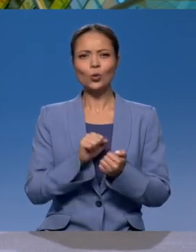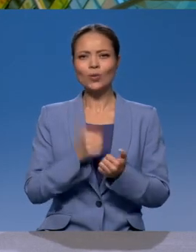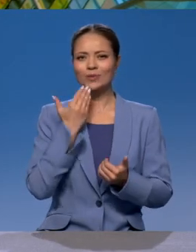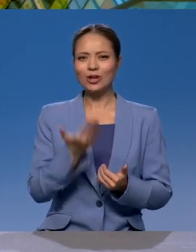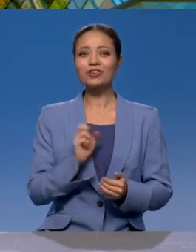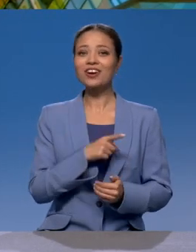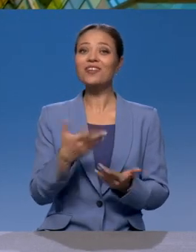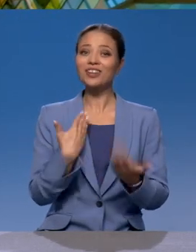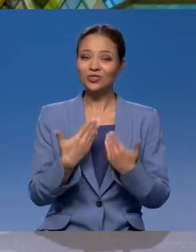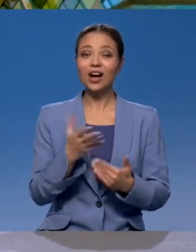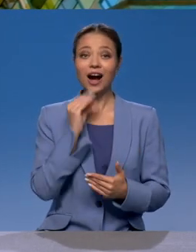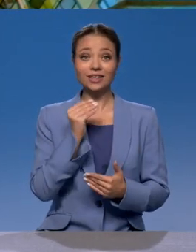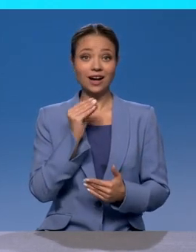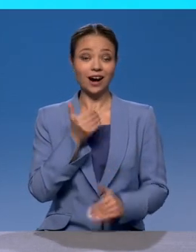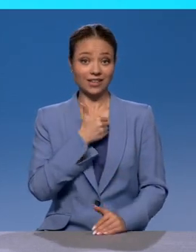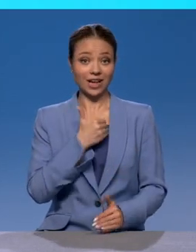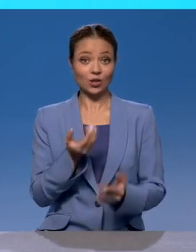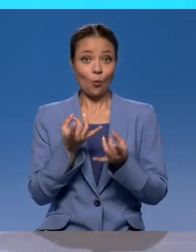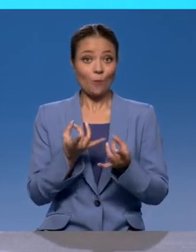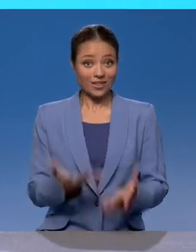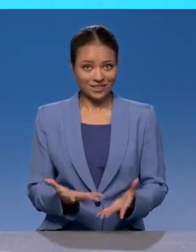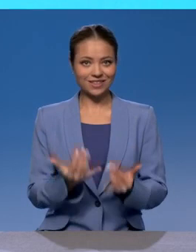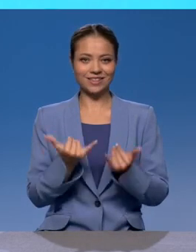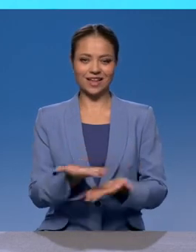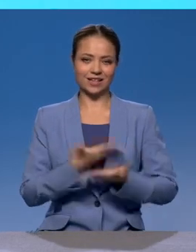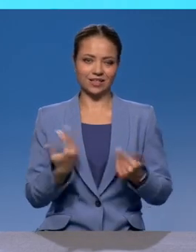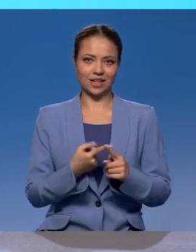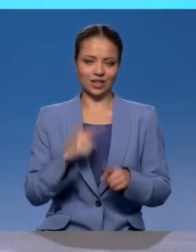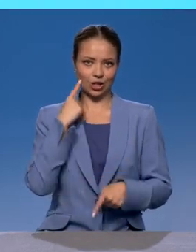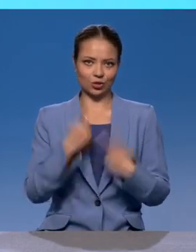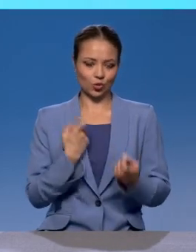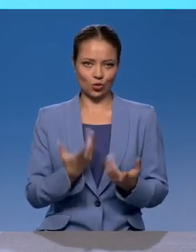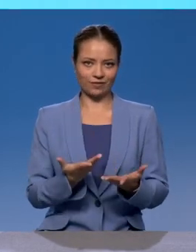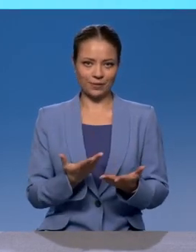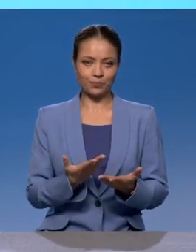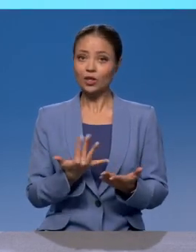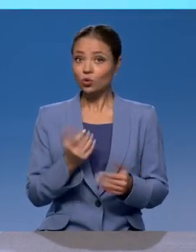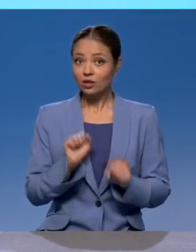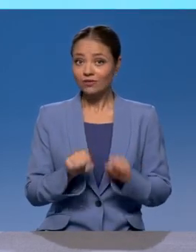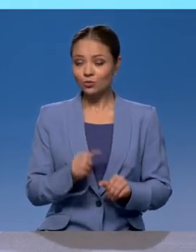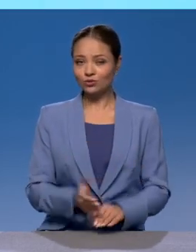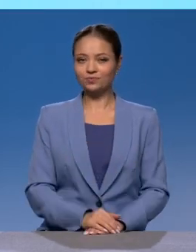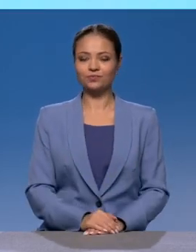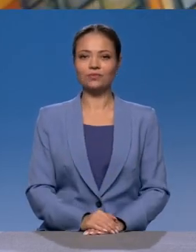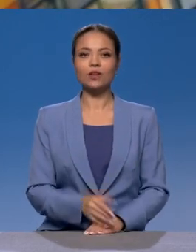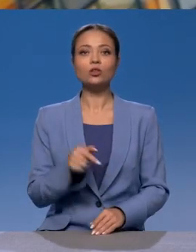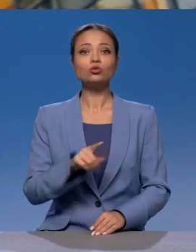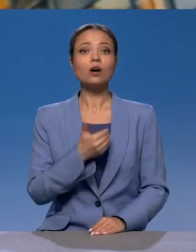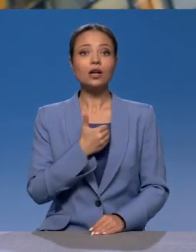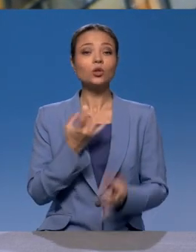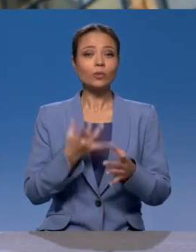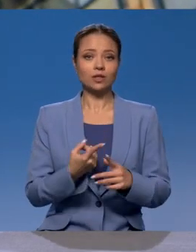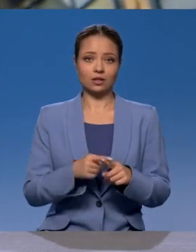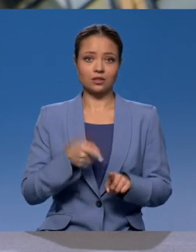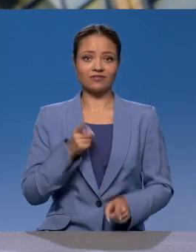когда хотят что-то упростить для нас, это здорово. Насколько это возможно? Ну, на самом деле, то, что хотят упростить, это действительно здорово. Да?